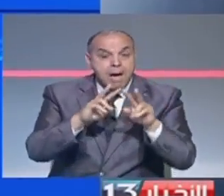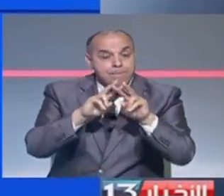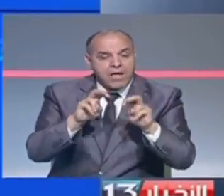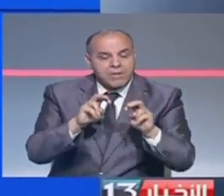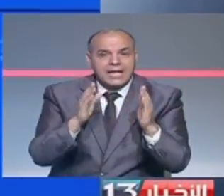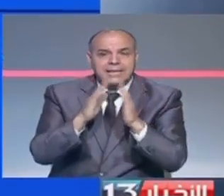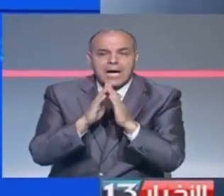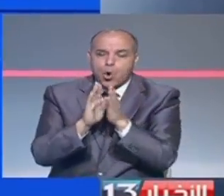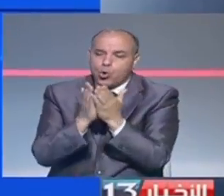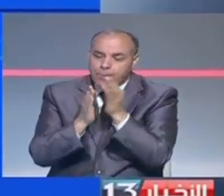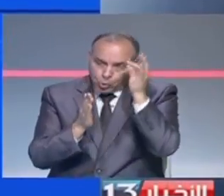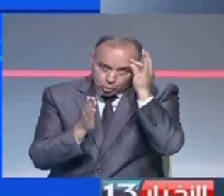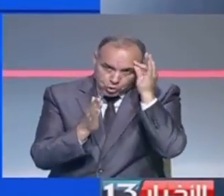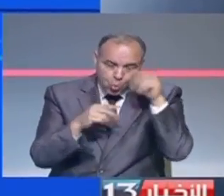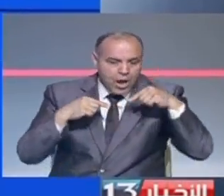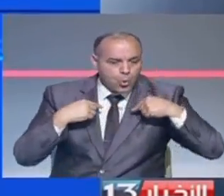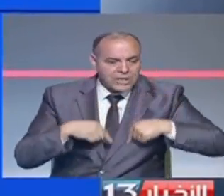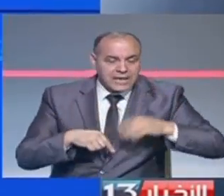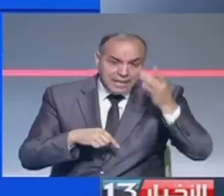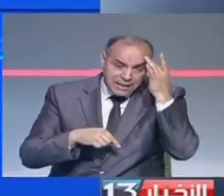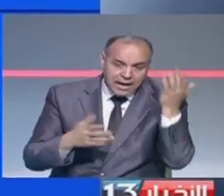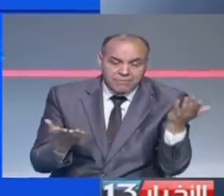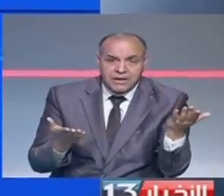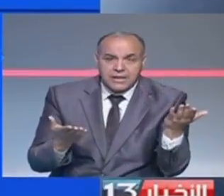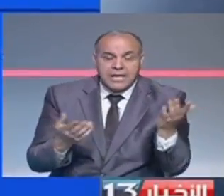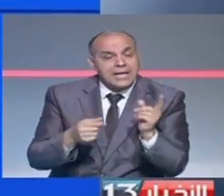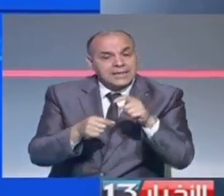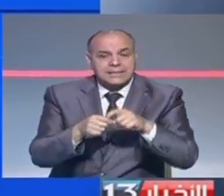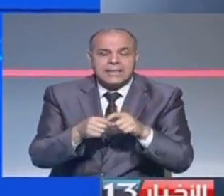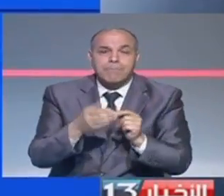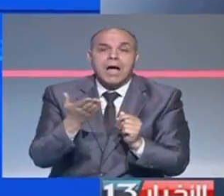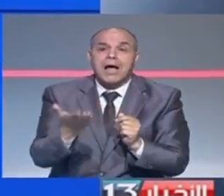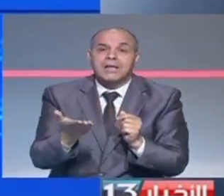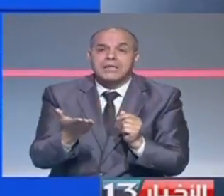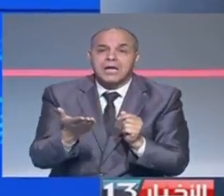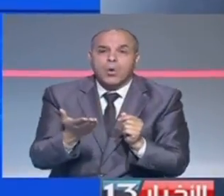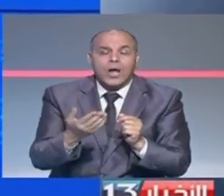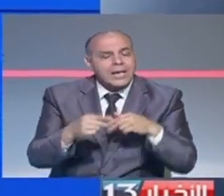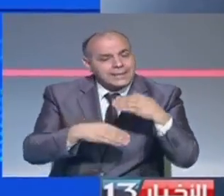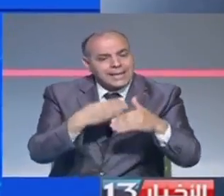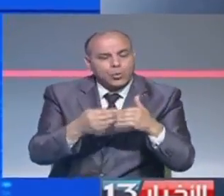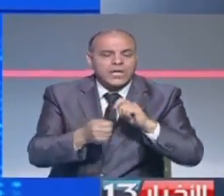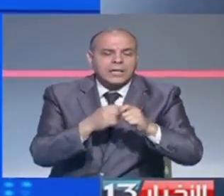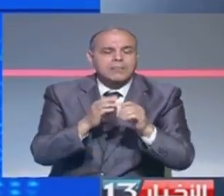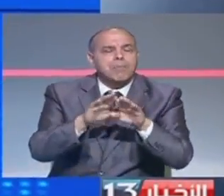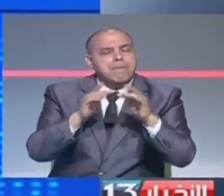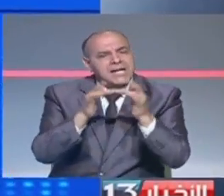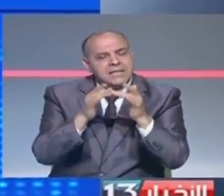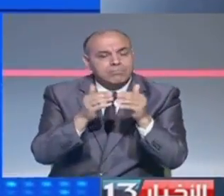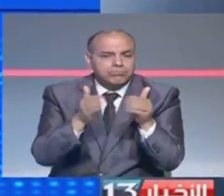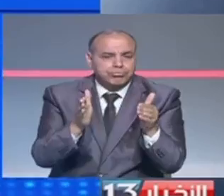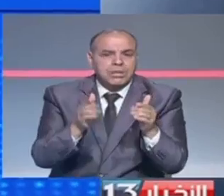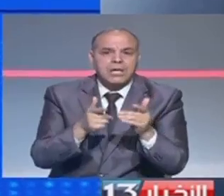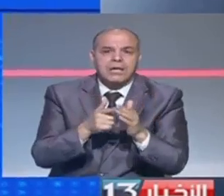دار الكتب الوطنيه و وزاره الثقافه للاسهام في هذا ال او في تطوير المنصه لاتاحه